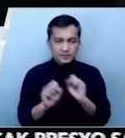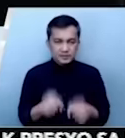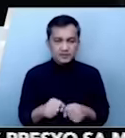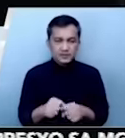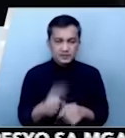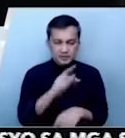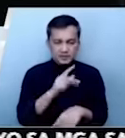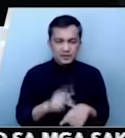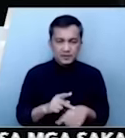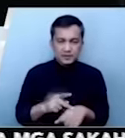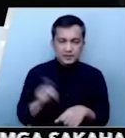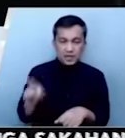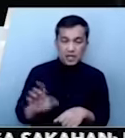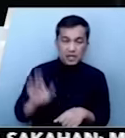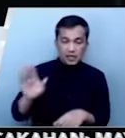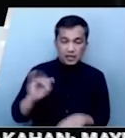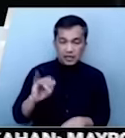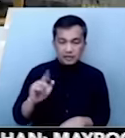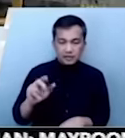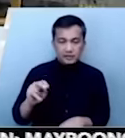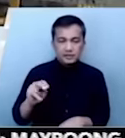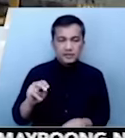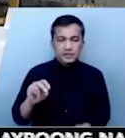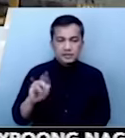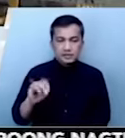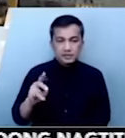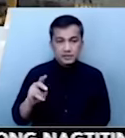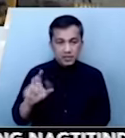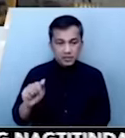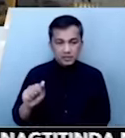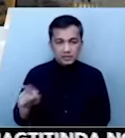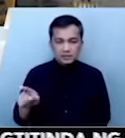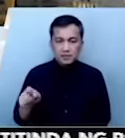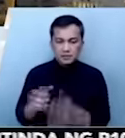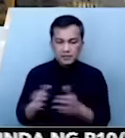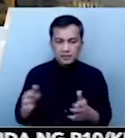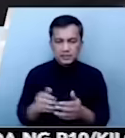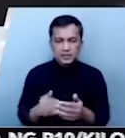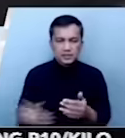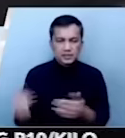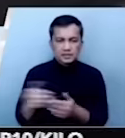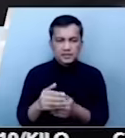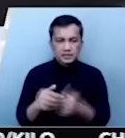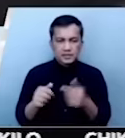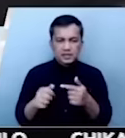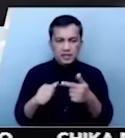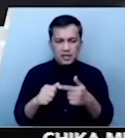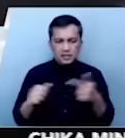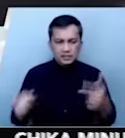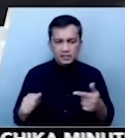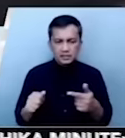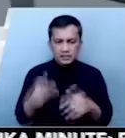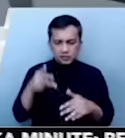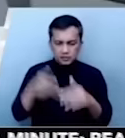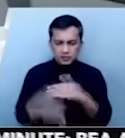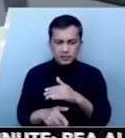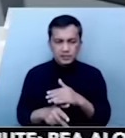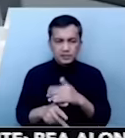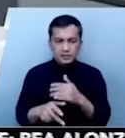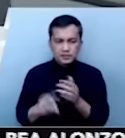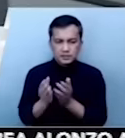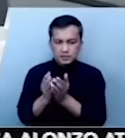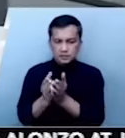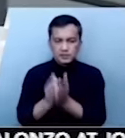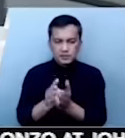Kadmat, isa sa pinakamalaki at pinaka-advanced na anti-submarine warfare corvette ng Indian Navy na dumaong sa